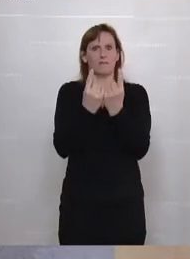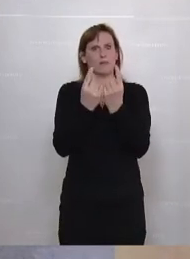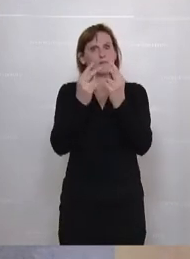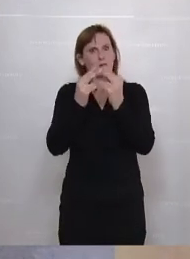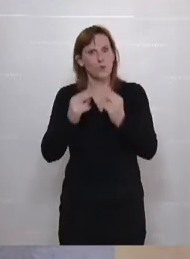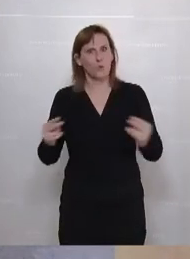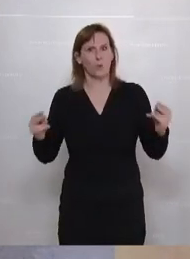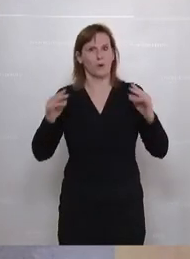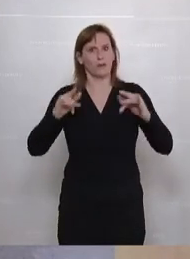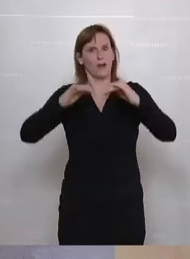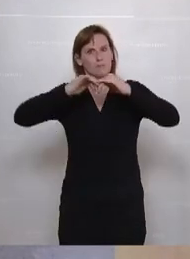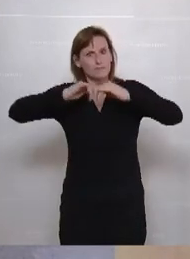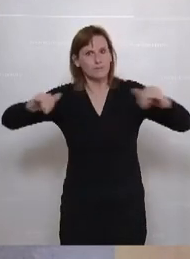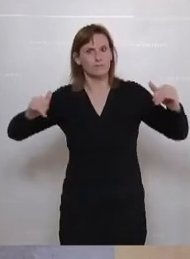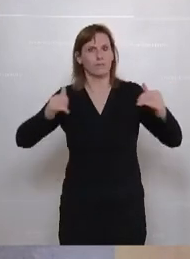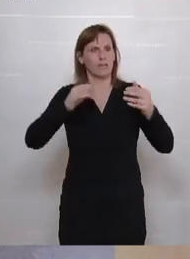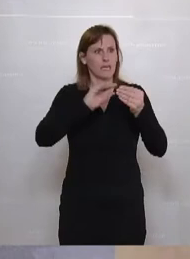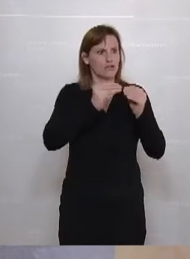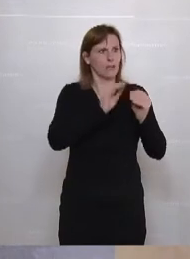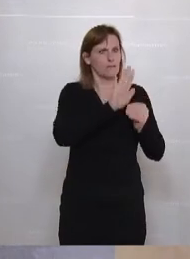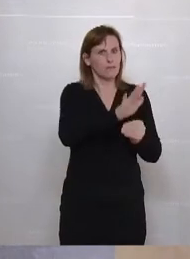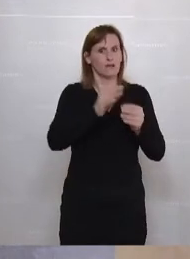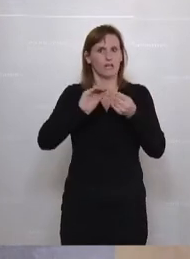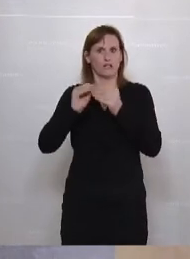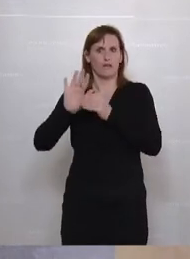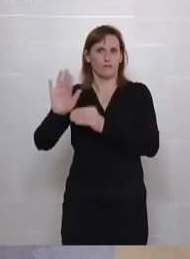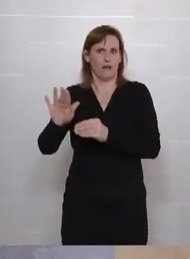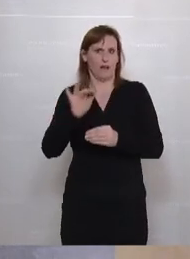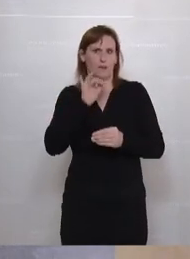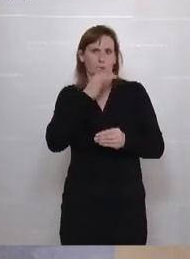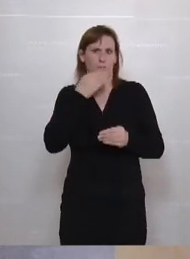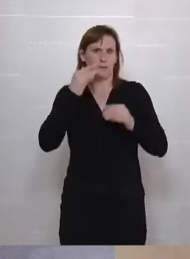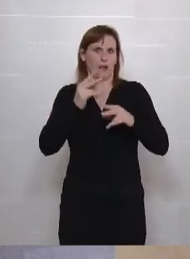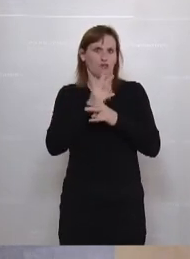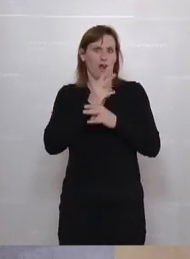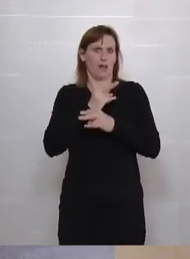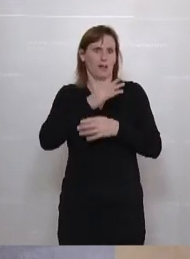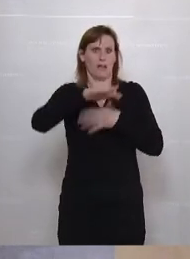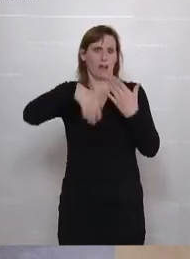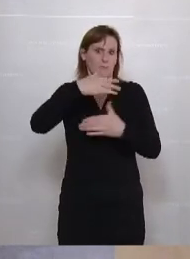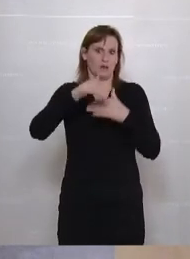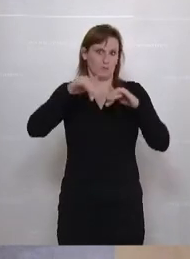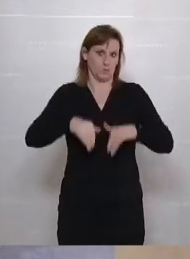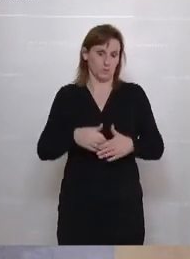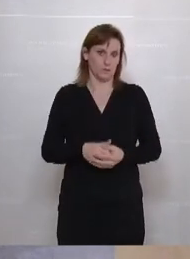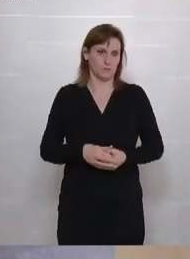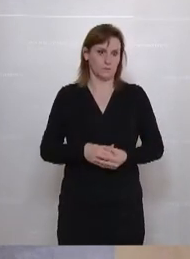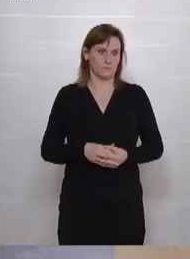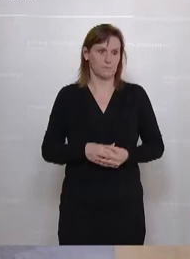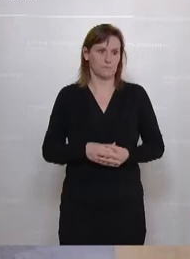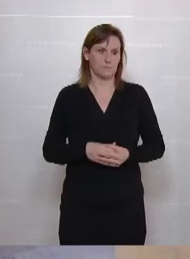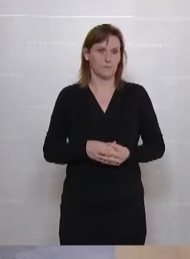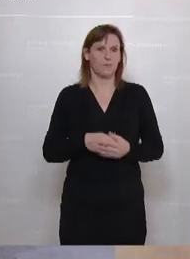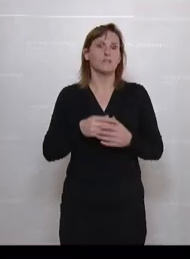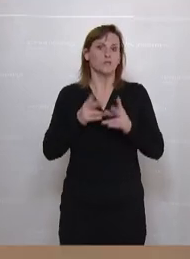ihre Geschäfte weitertreiben können, ohne staatlichen Interventionismus. Herr Abgeordneter, Sie haben